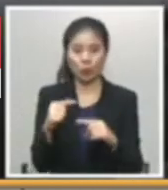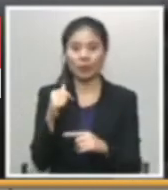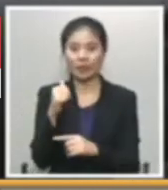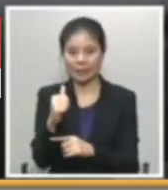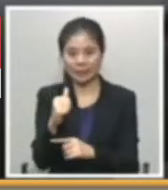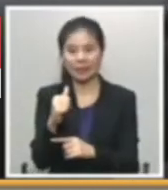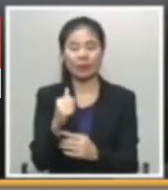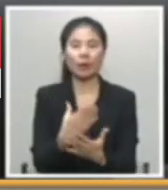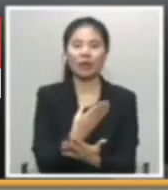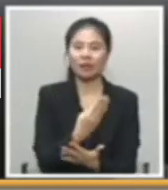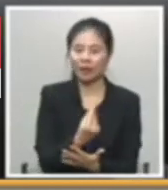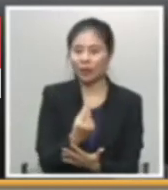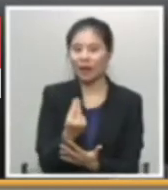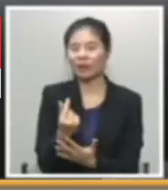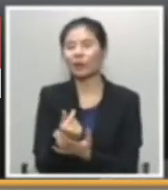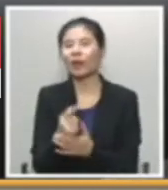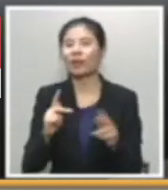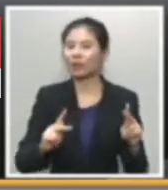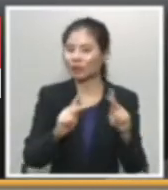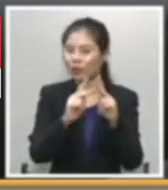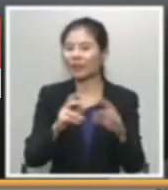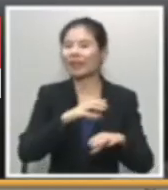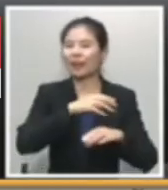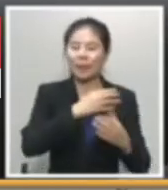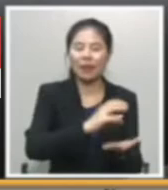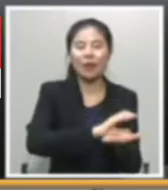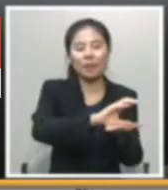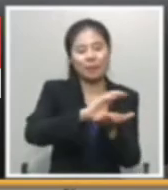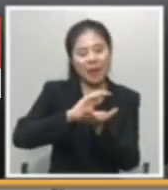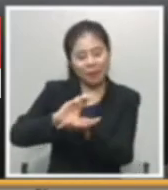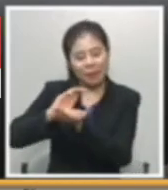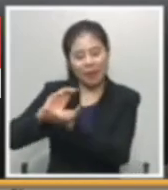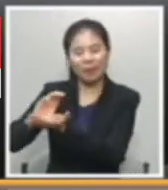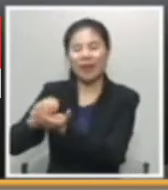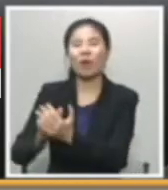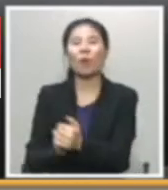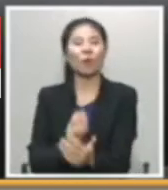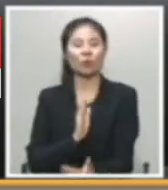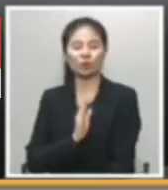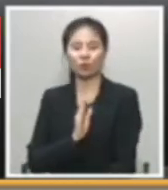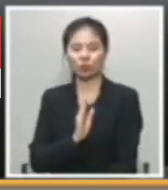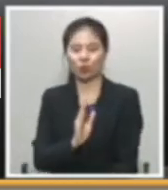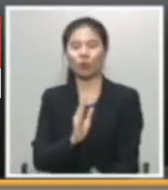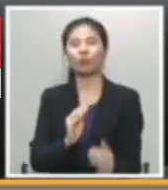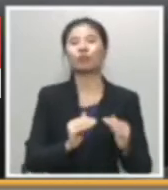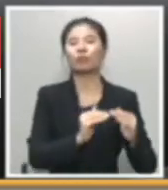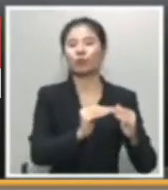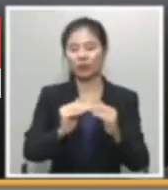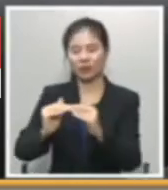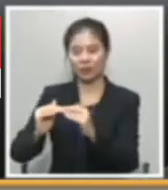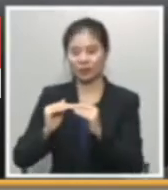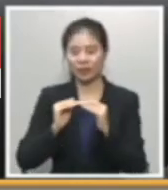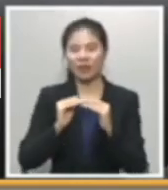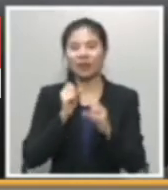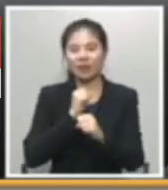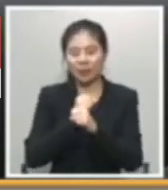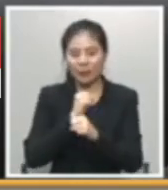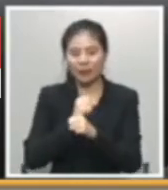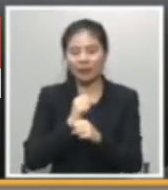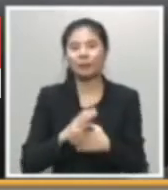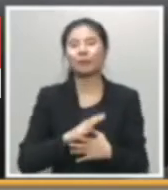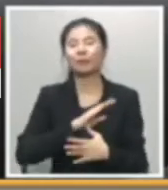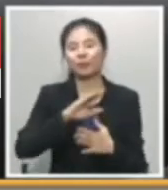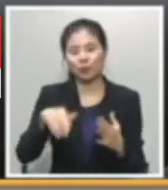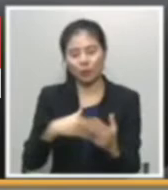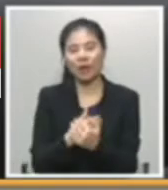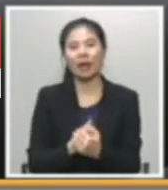ยอดและงบประมาณต่างๆจัดสรรให้หน่วยงานด้วยความยุติธรรม นะก็ย่อมสามารถที่จะขับเคลื่อนบรรด